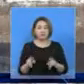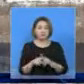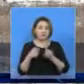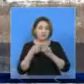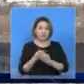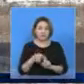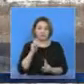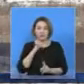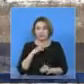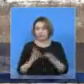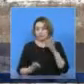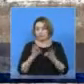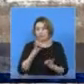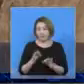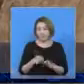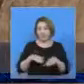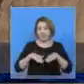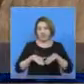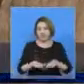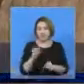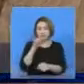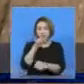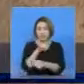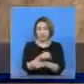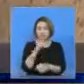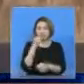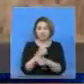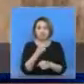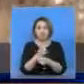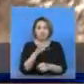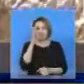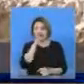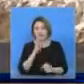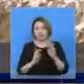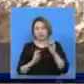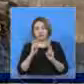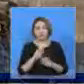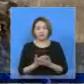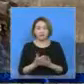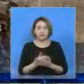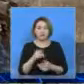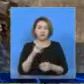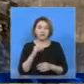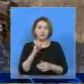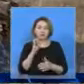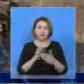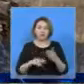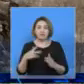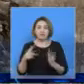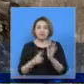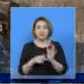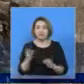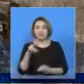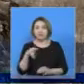связи экономическим судом вынесено решение о приостановлении деятельности свинофермы и выставлен ущерб на 7 миллиардов